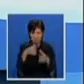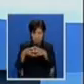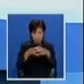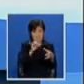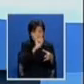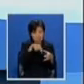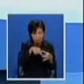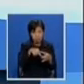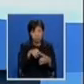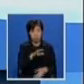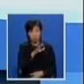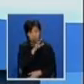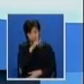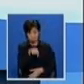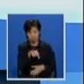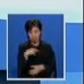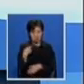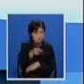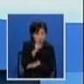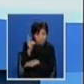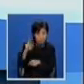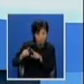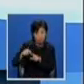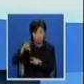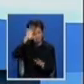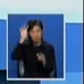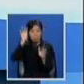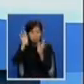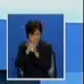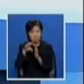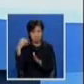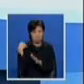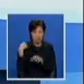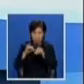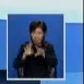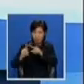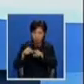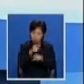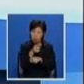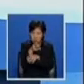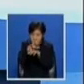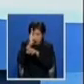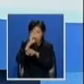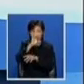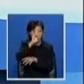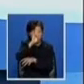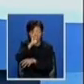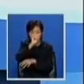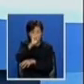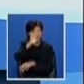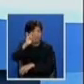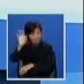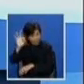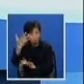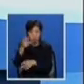ายนั้นเวลาเขาใช้อาวุธสงครามนะครับซึ่งเรามีภาพว่าเขายิง M79 หรือแม้กระทั่งการใช้ปืนเนี่ยครับเขาไม่ได้สนใจ